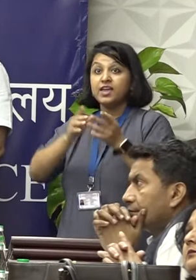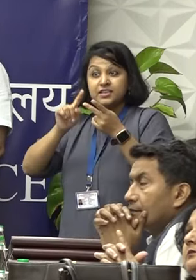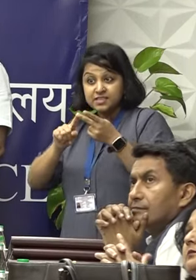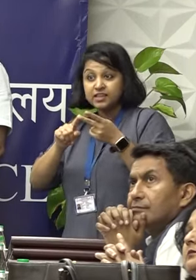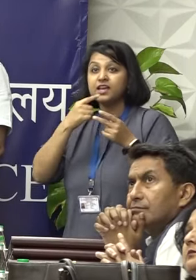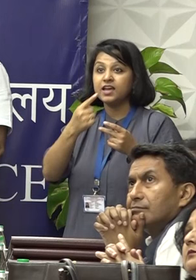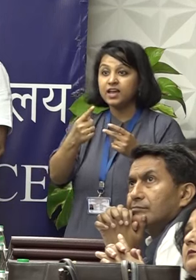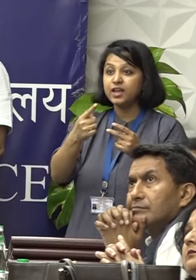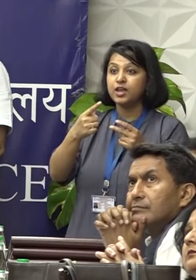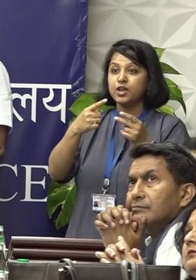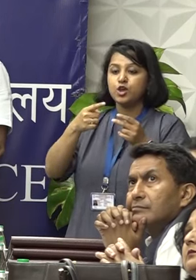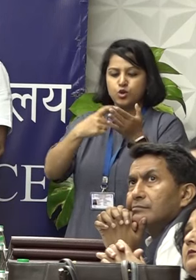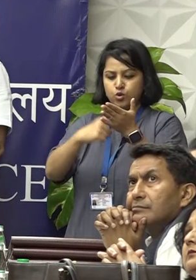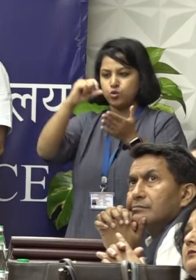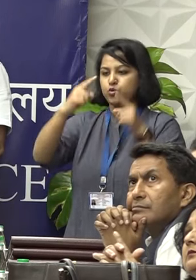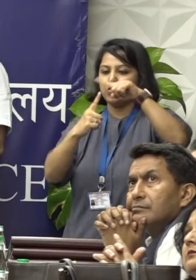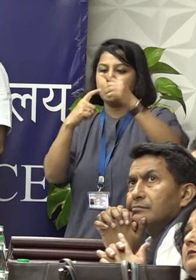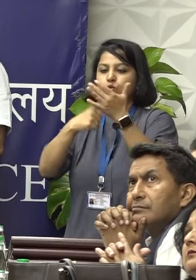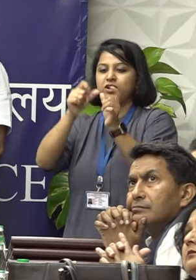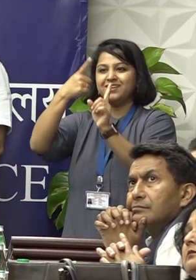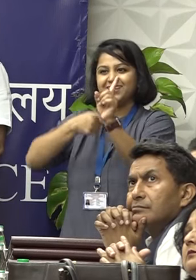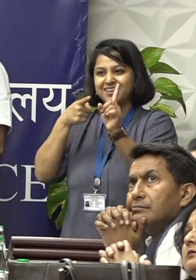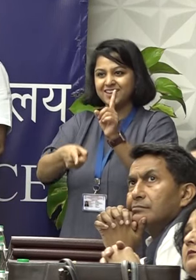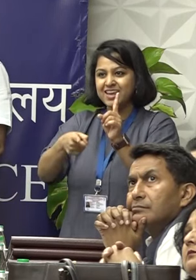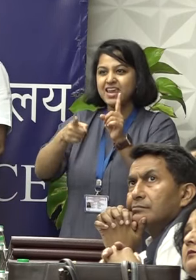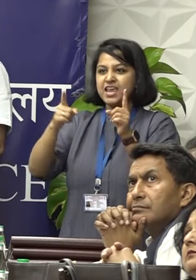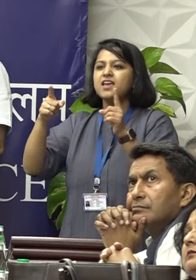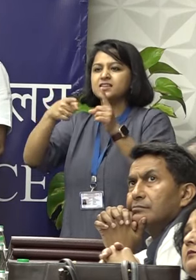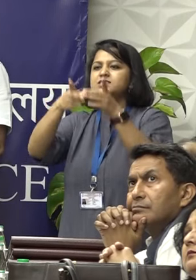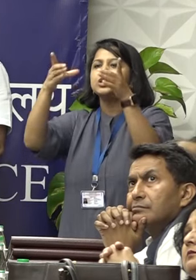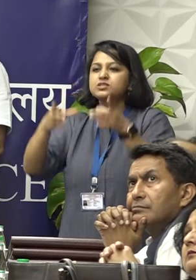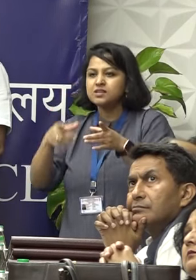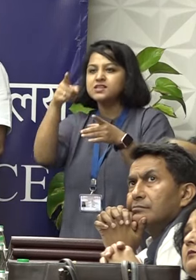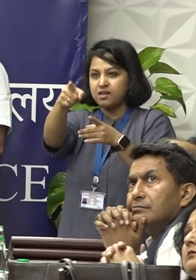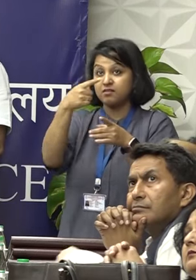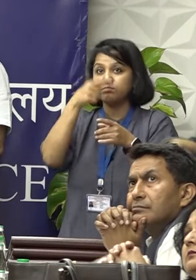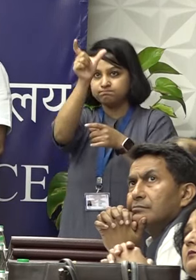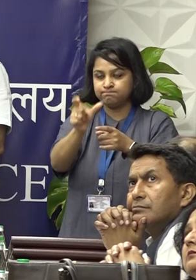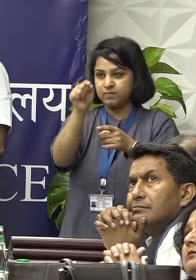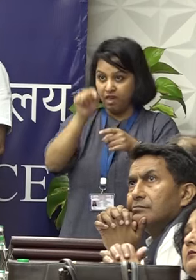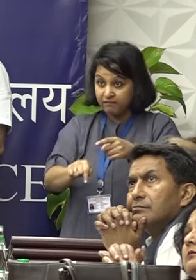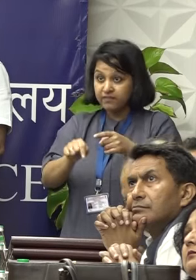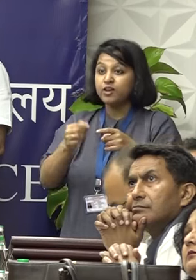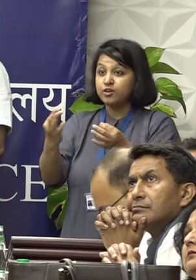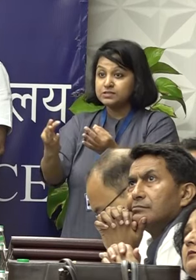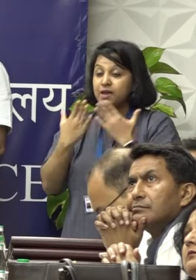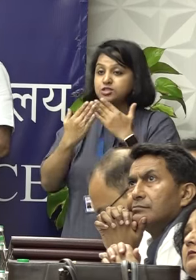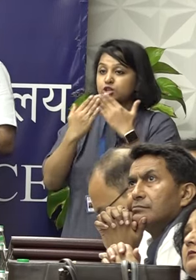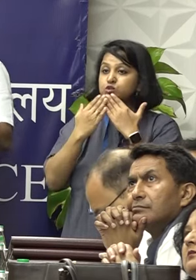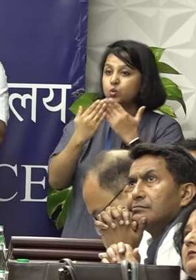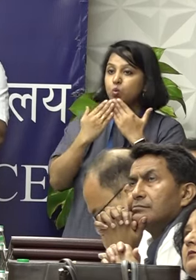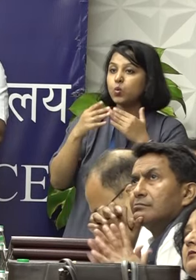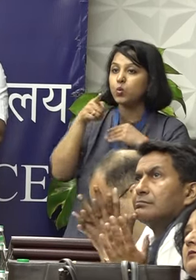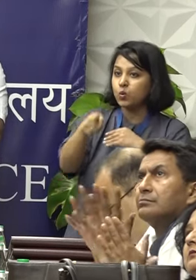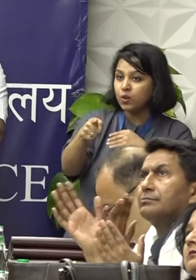साथ ही उपस्थित हैं रोटरी संस्कार धाम एकेडमी फॉर चिल्ड्रंस विद स्पेशल नीड्स के प्रतिनिधि, विशेष विद्यालयों में कार्यरत शिक्षकों के